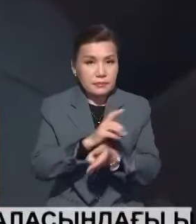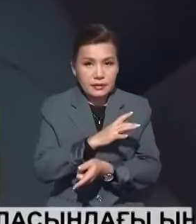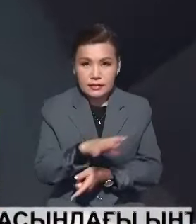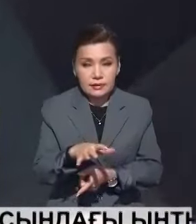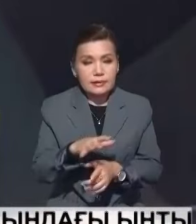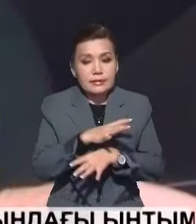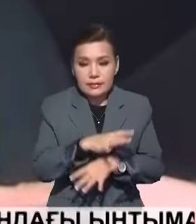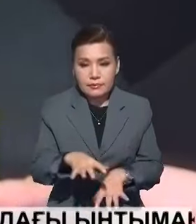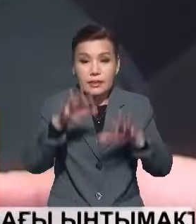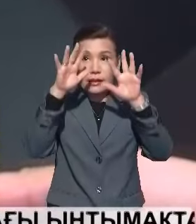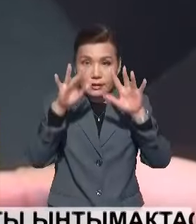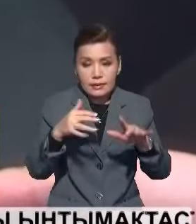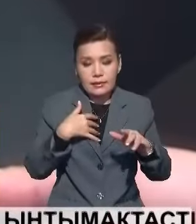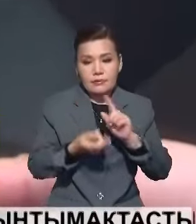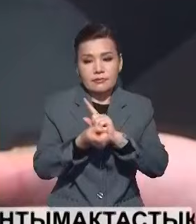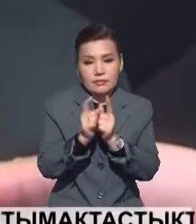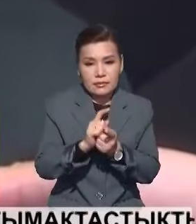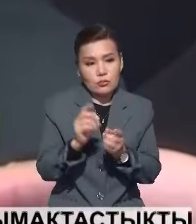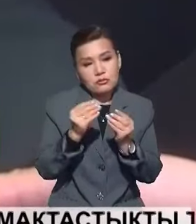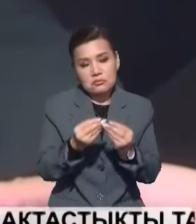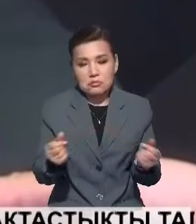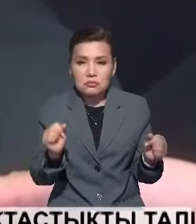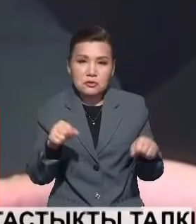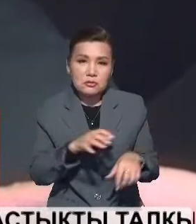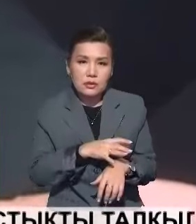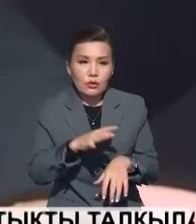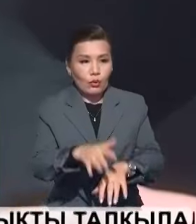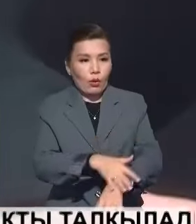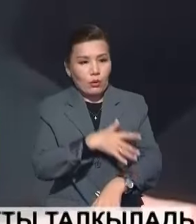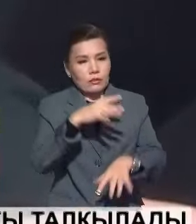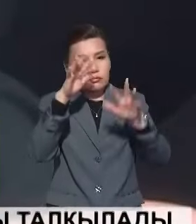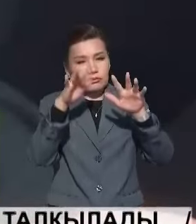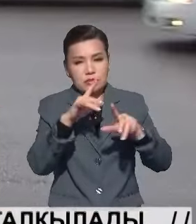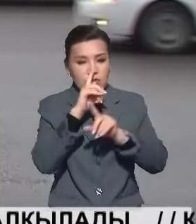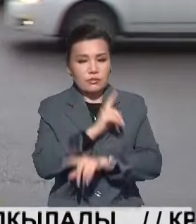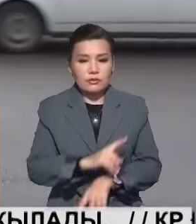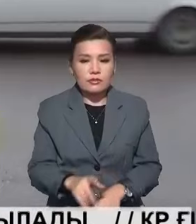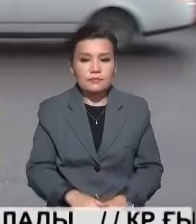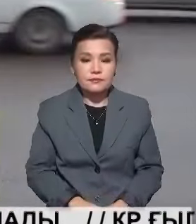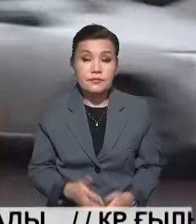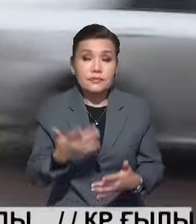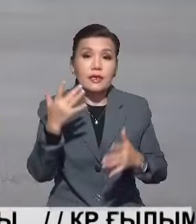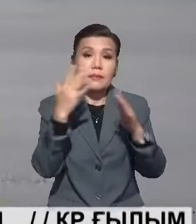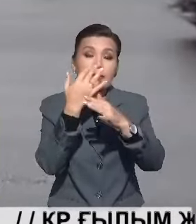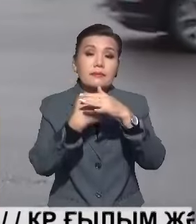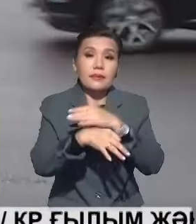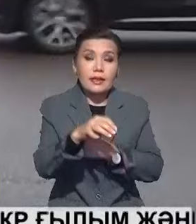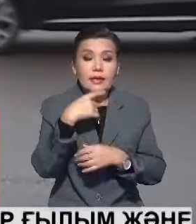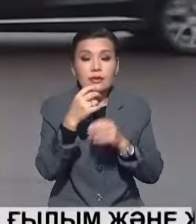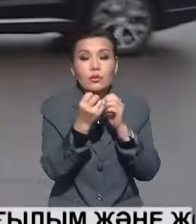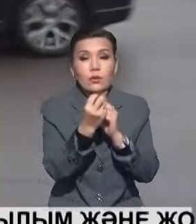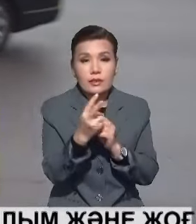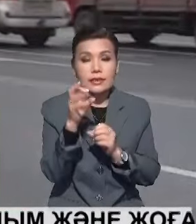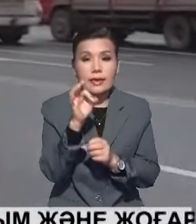Қар жауса алмастырамыз. Қазір білмеймін, еріп кететін сияқты. Көп уақыт суық болатын сияқты емес. Синоптиктердің сөзінше 12